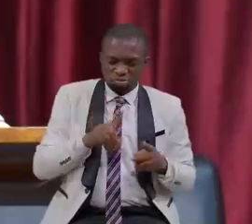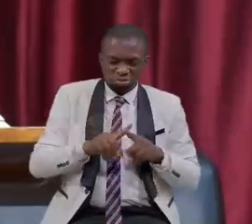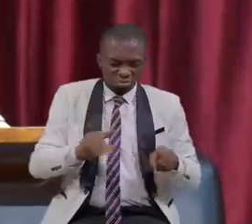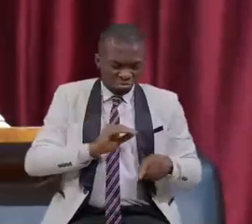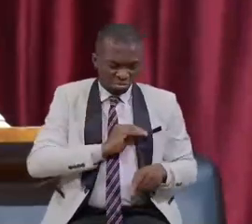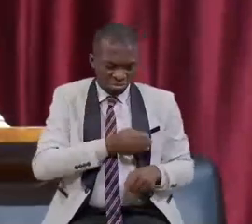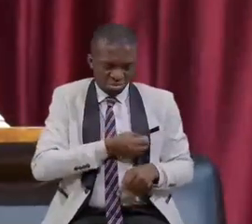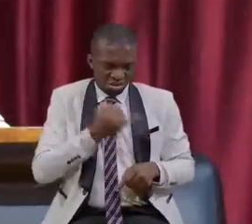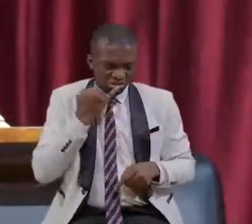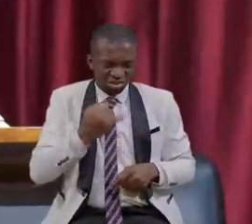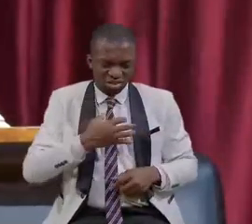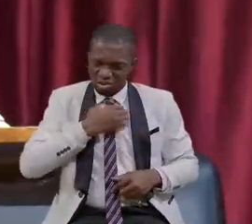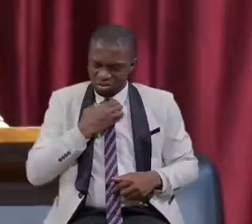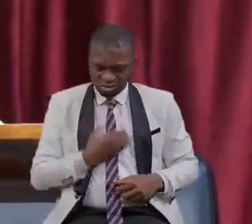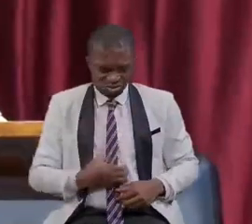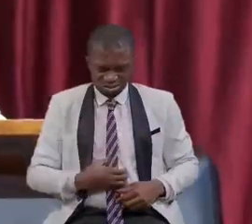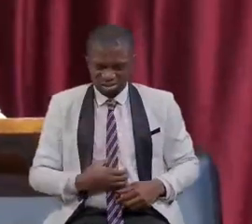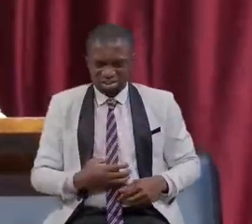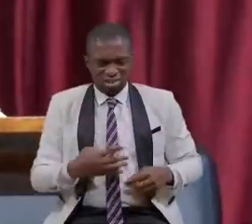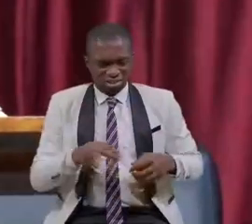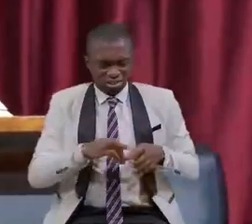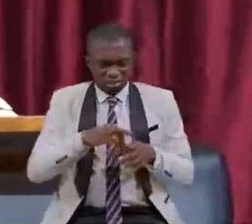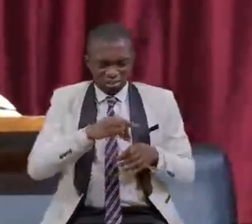et l'esprit meurt de faim,